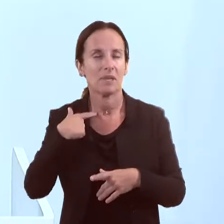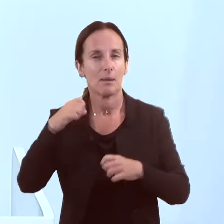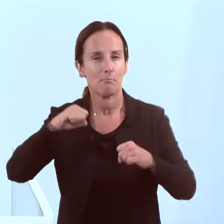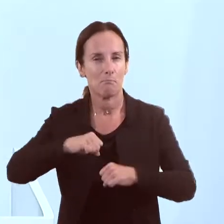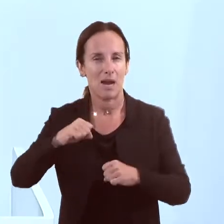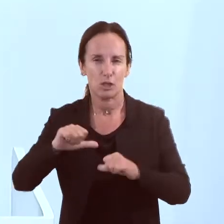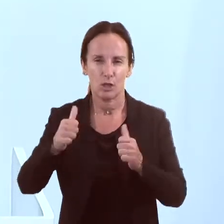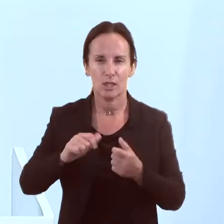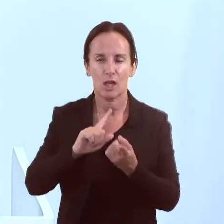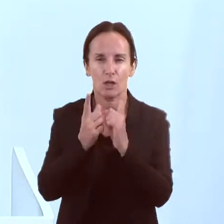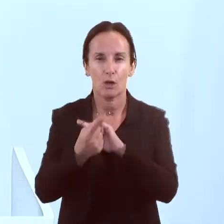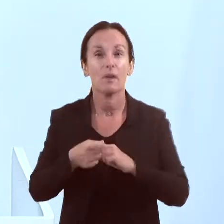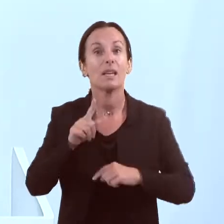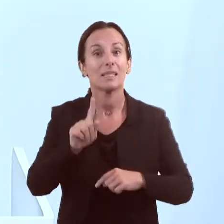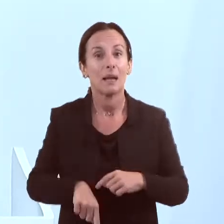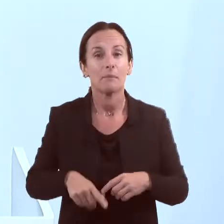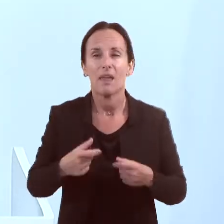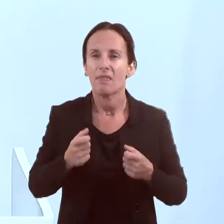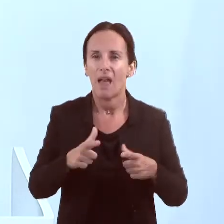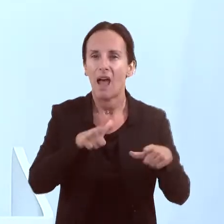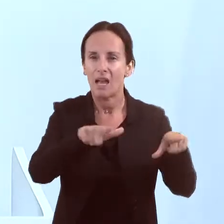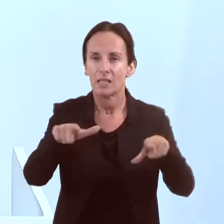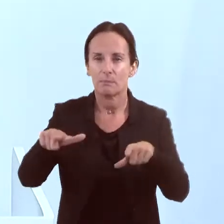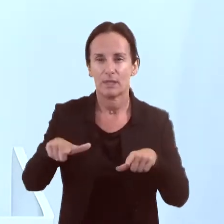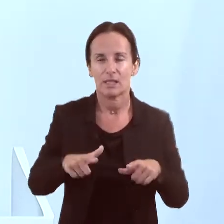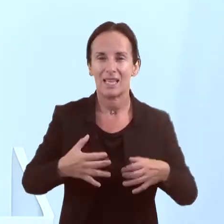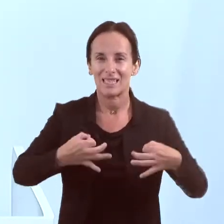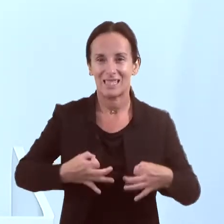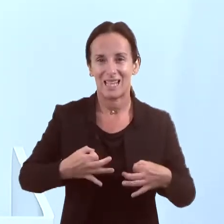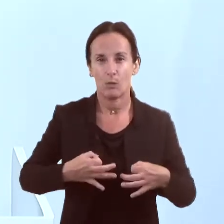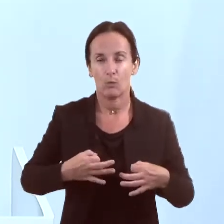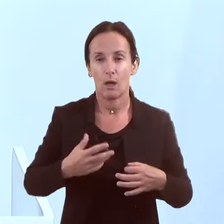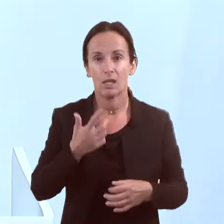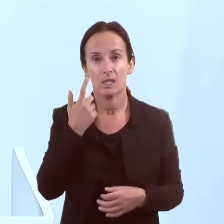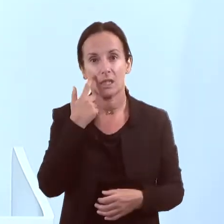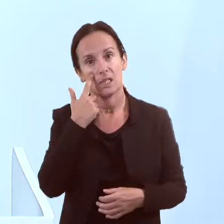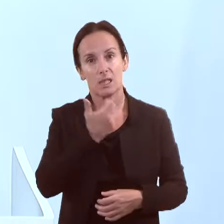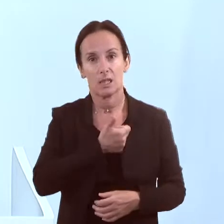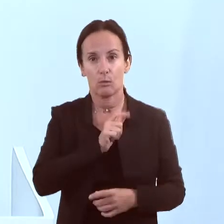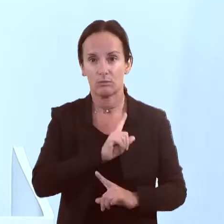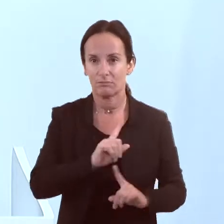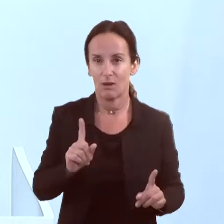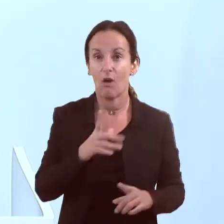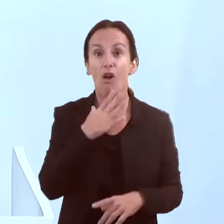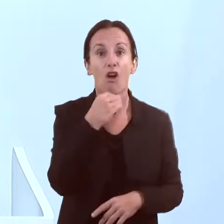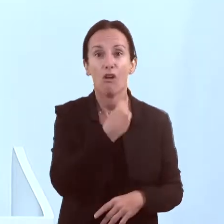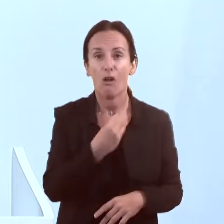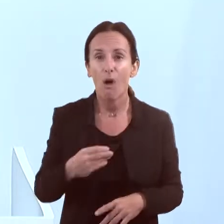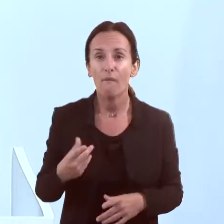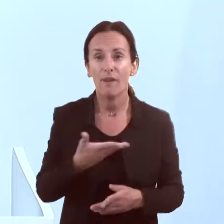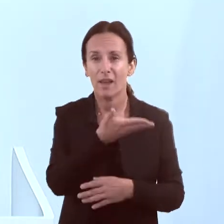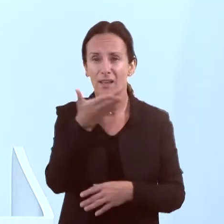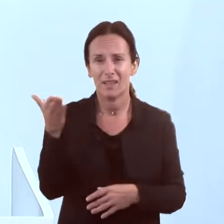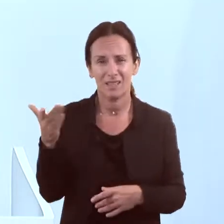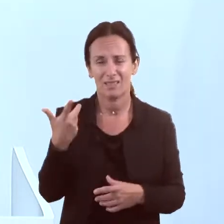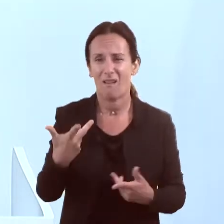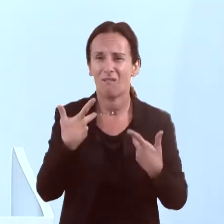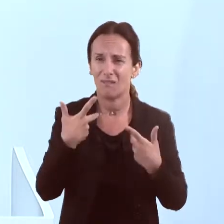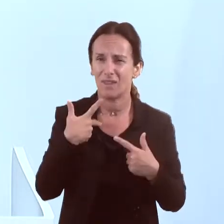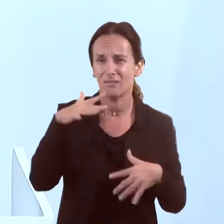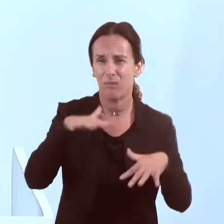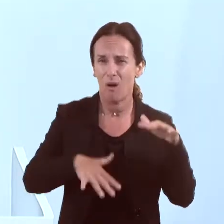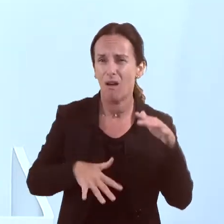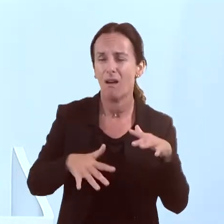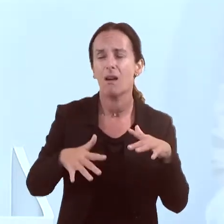a proporcionar espais segurs que no seguritzats per a aquelles persones joves víctimes de múltiples desigualtats que